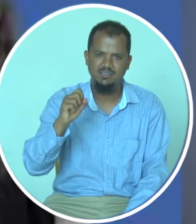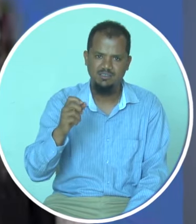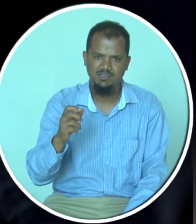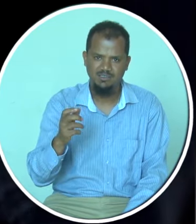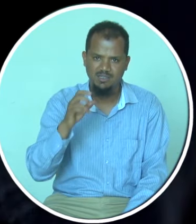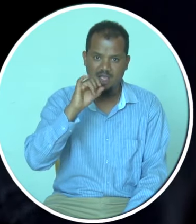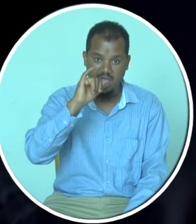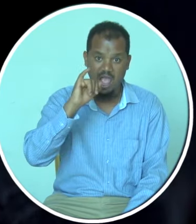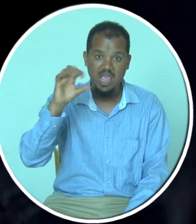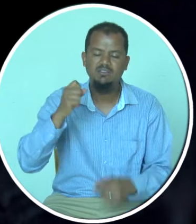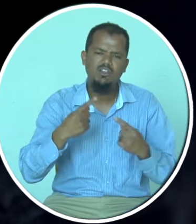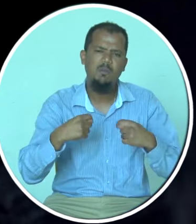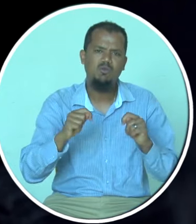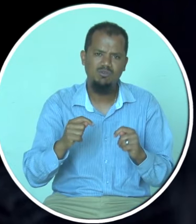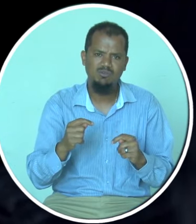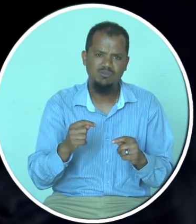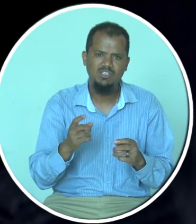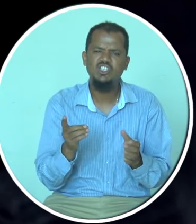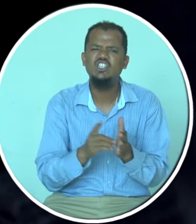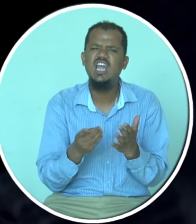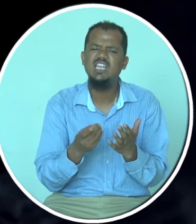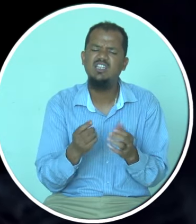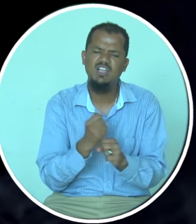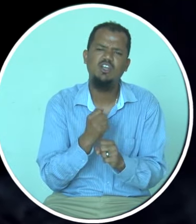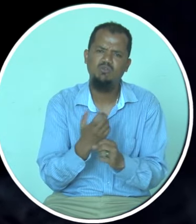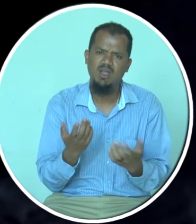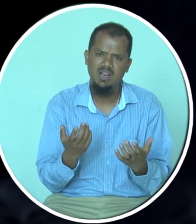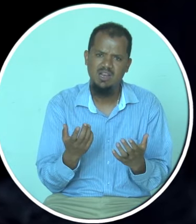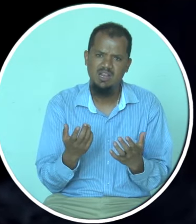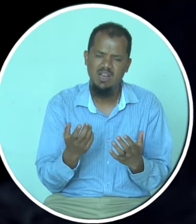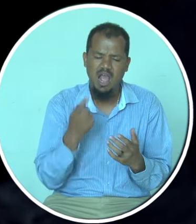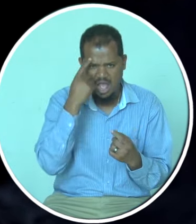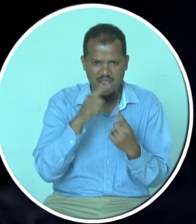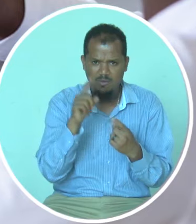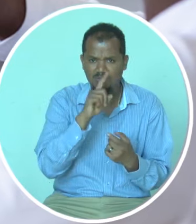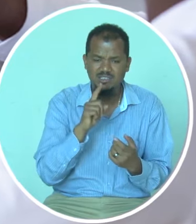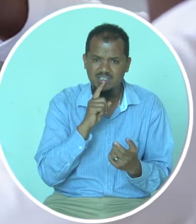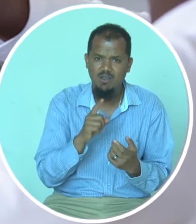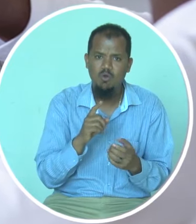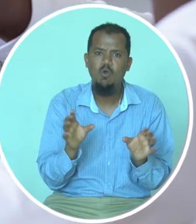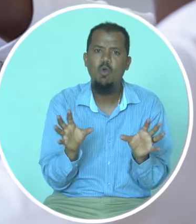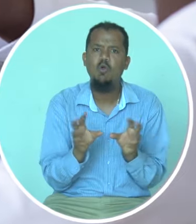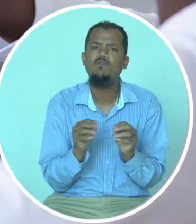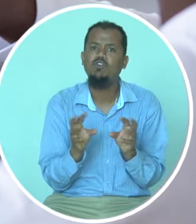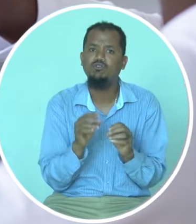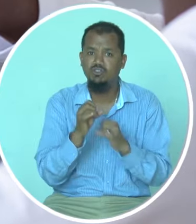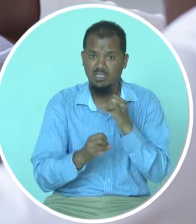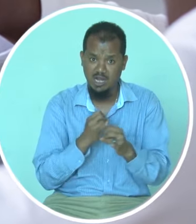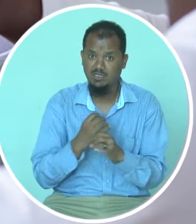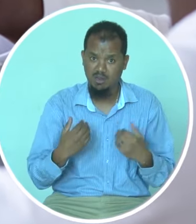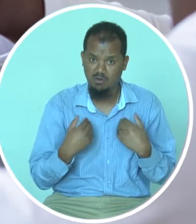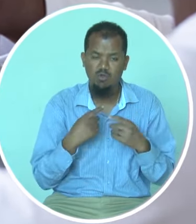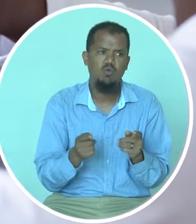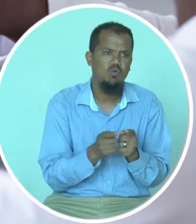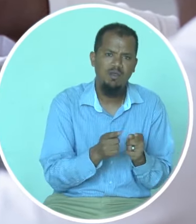ነው ተሞክረዋል እና እንደውም ዲክሽነሪ ተሰርቷል ይሄ ለምንድነው ዓላማው ኮንፈረንሶች አሉ ኢንተርናሽናል ኮንፈረንሶች ዓለም